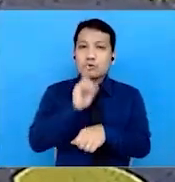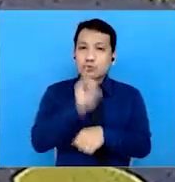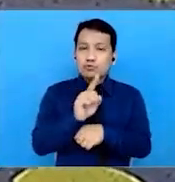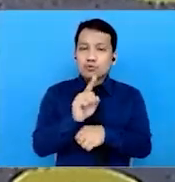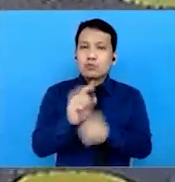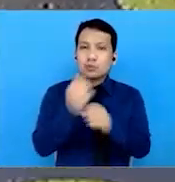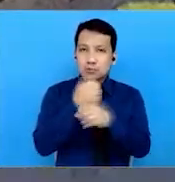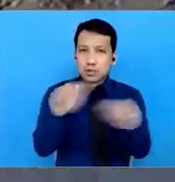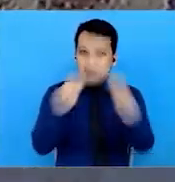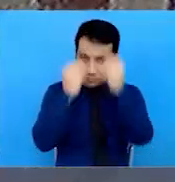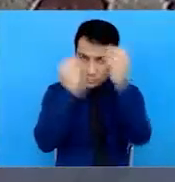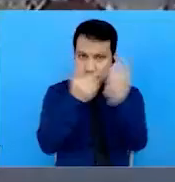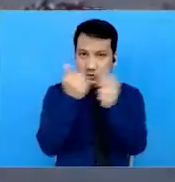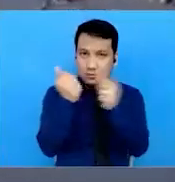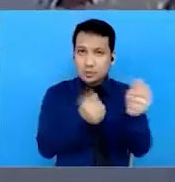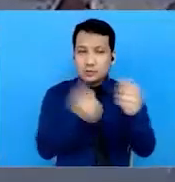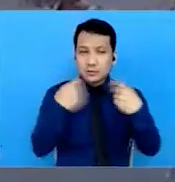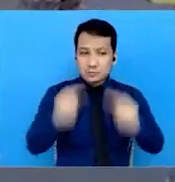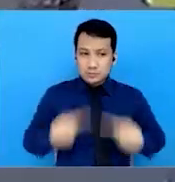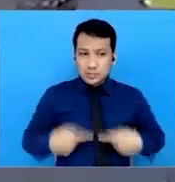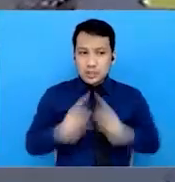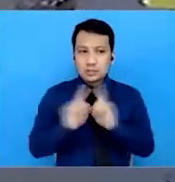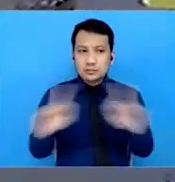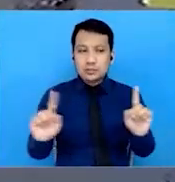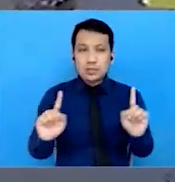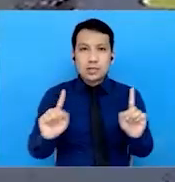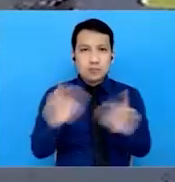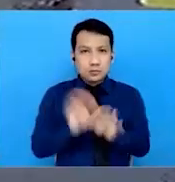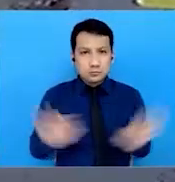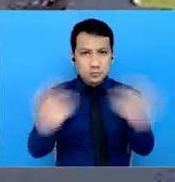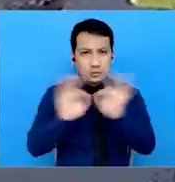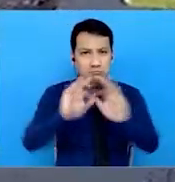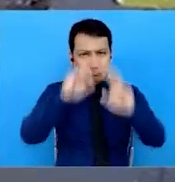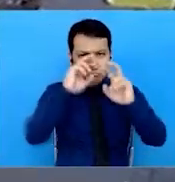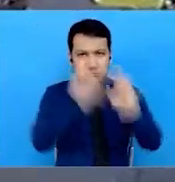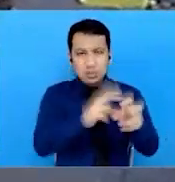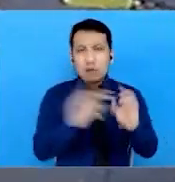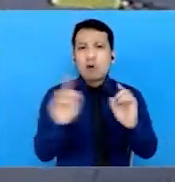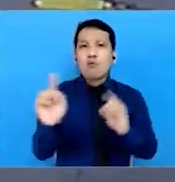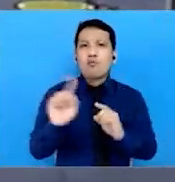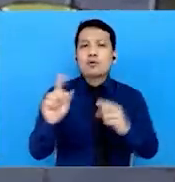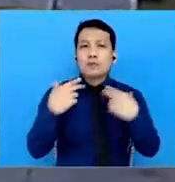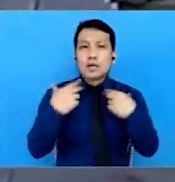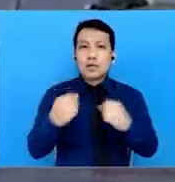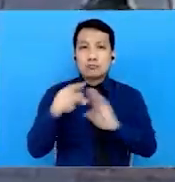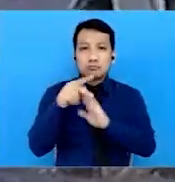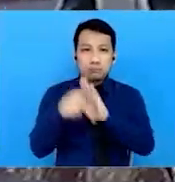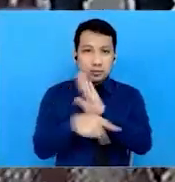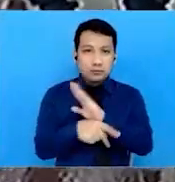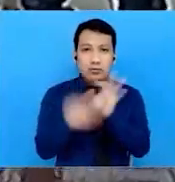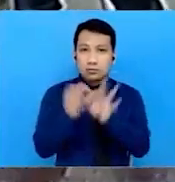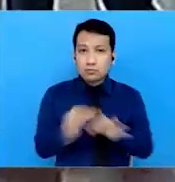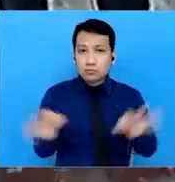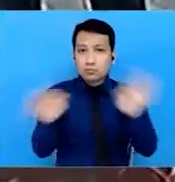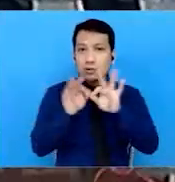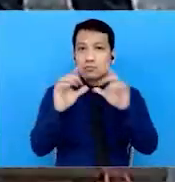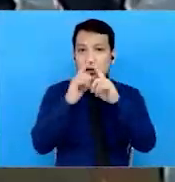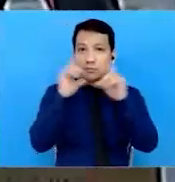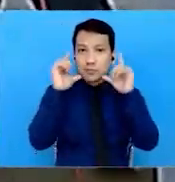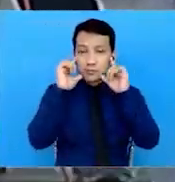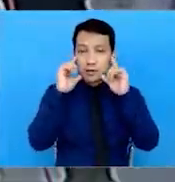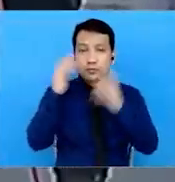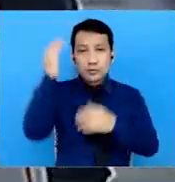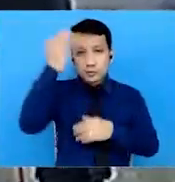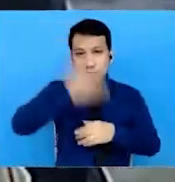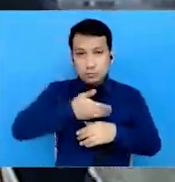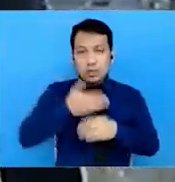nasusunod yung physical distancing. Mahigpit ding pinatutupad dito yung mga health protocols. Kailangan naka-face mask at naka-face